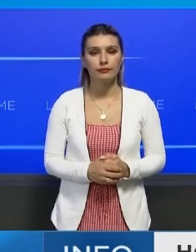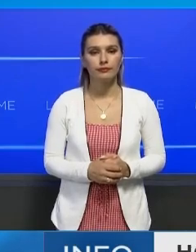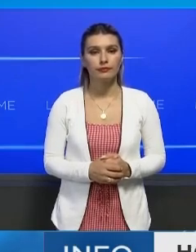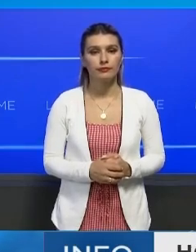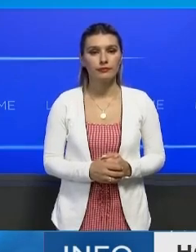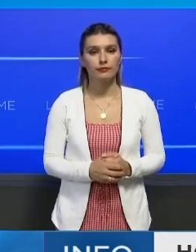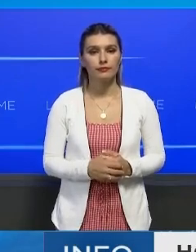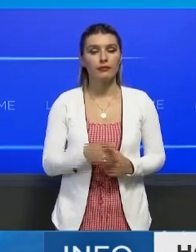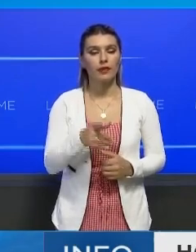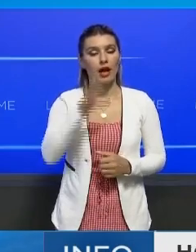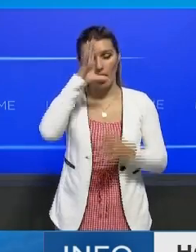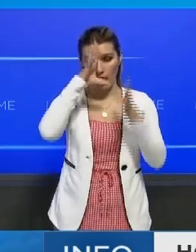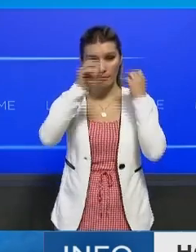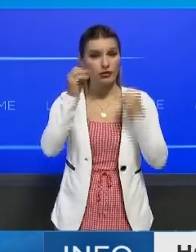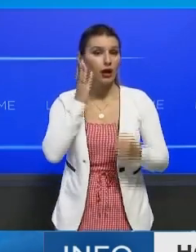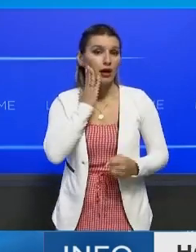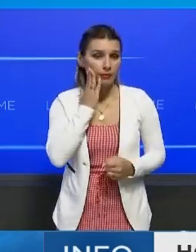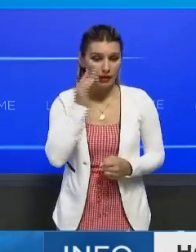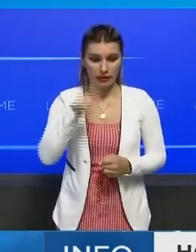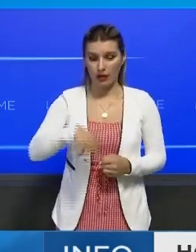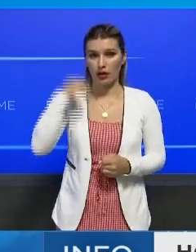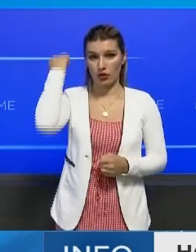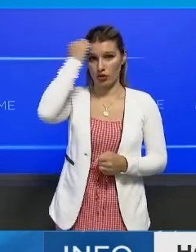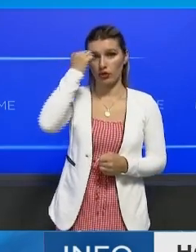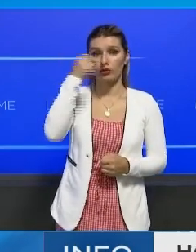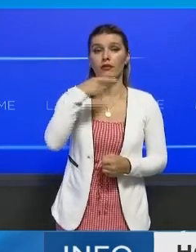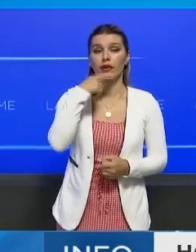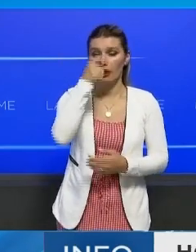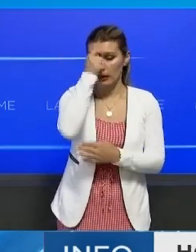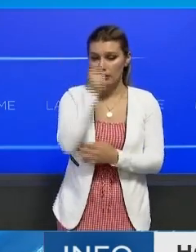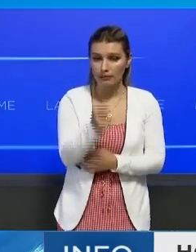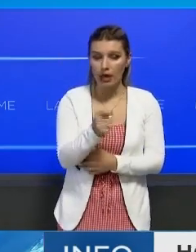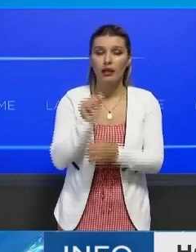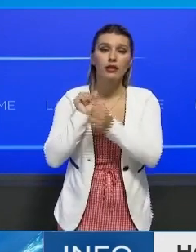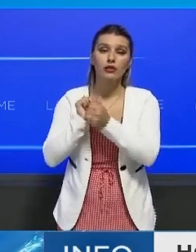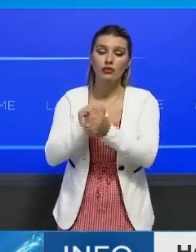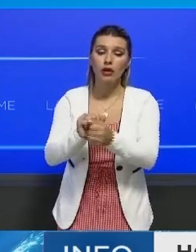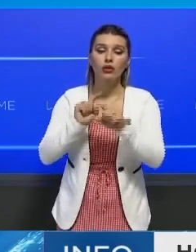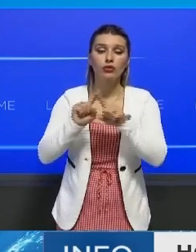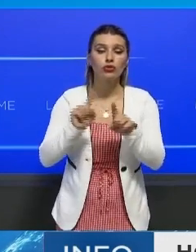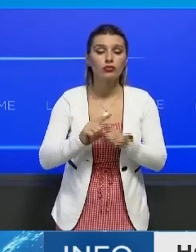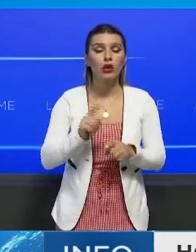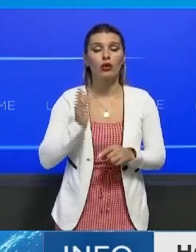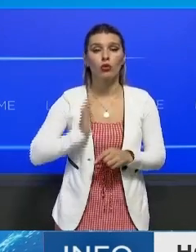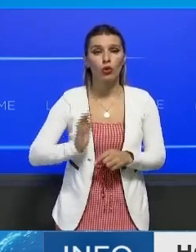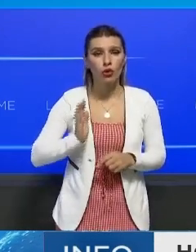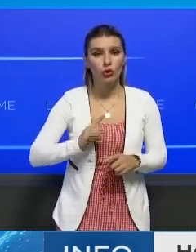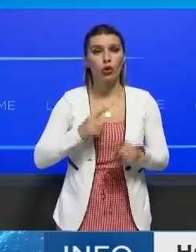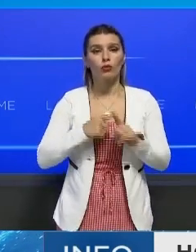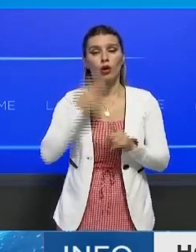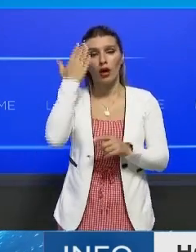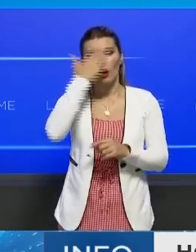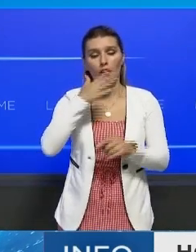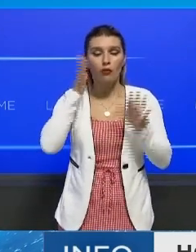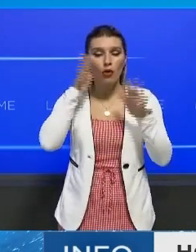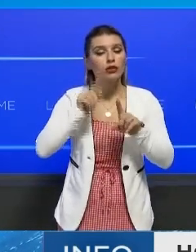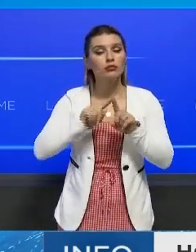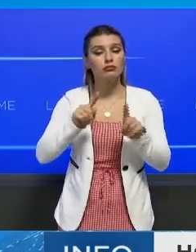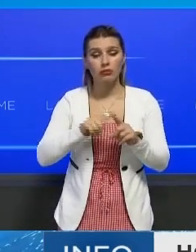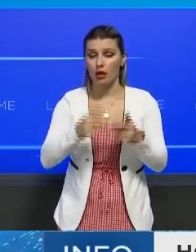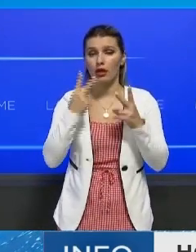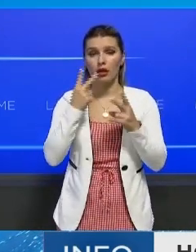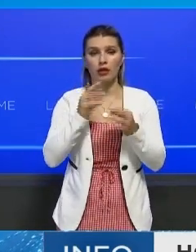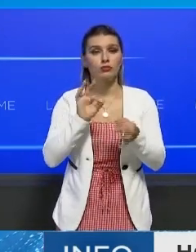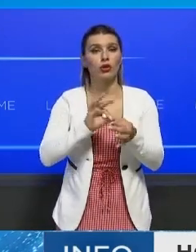Ambasadori amerikan në Kosovë Jeff Hovenier deklaroi se respekti për trashëgiminë fetare dhe kulturore është një ideal që çmohet në